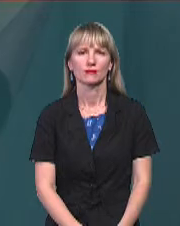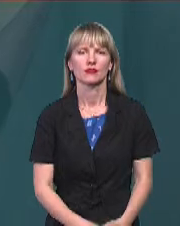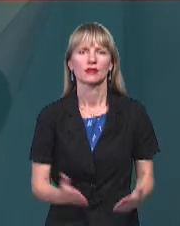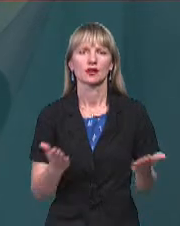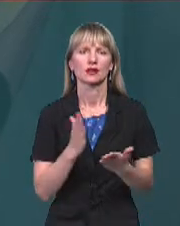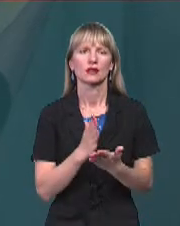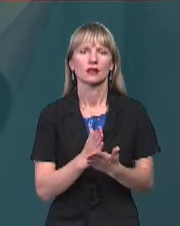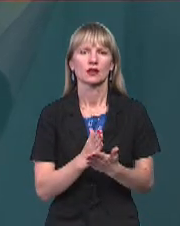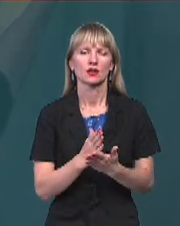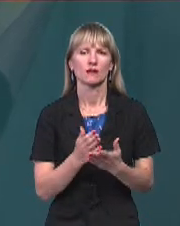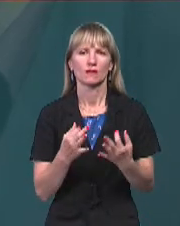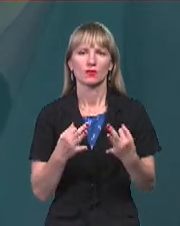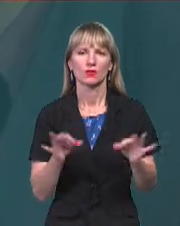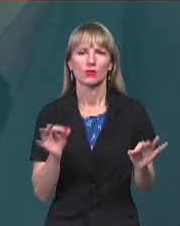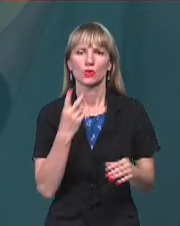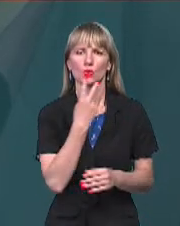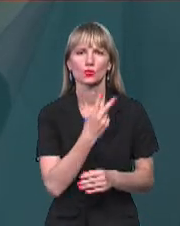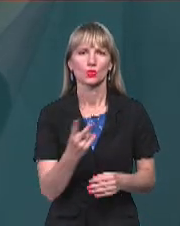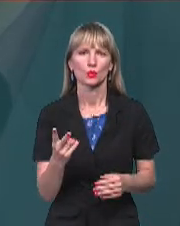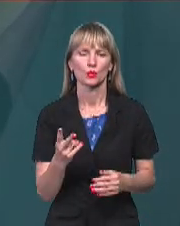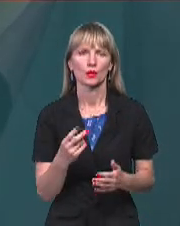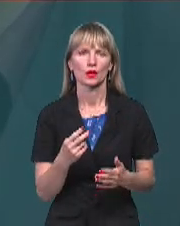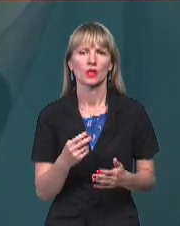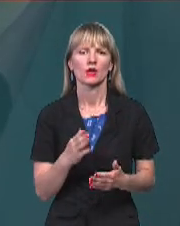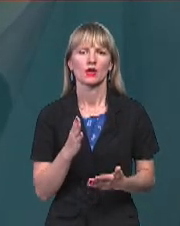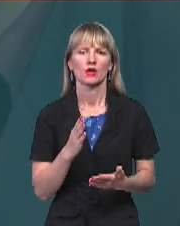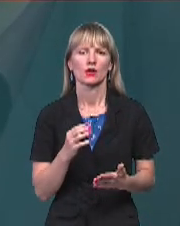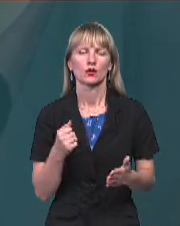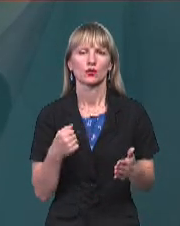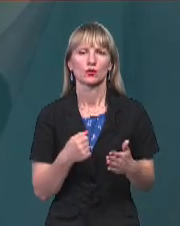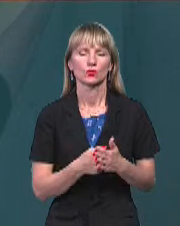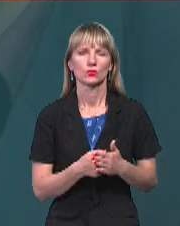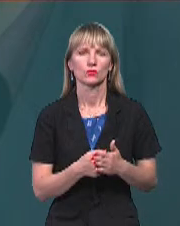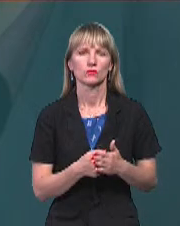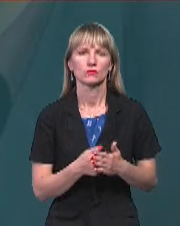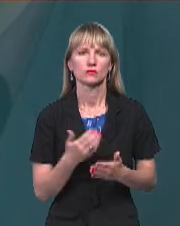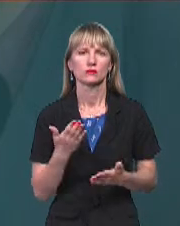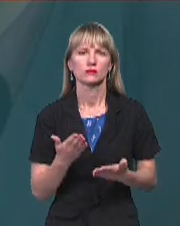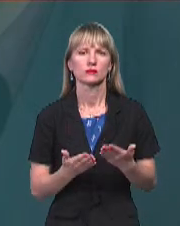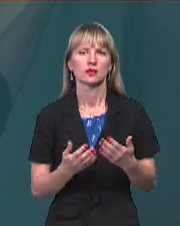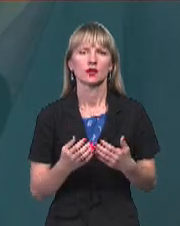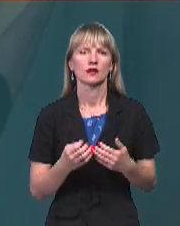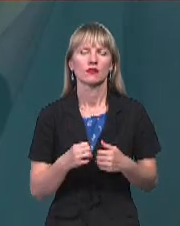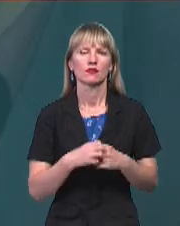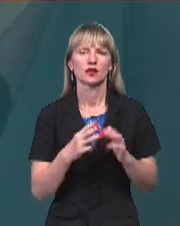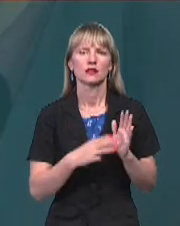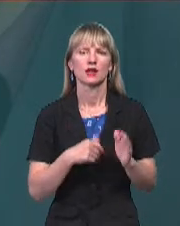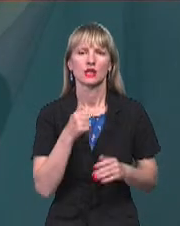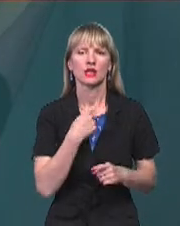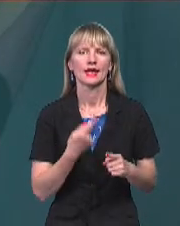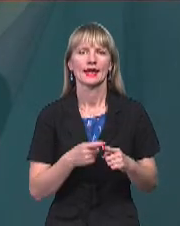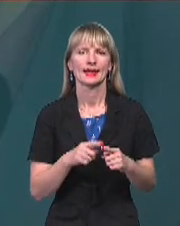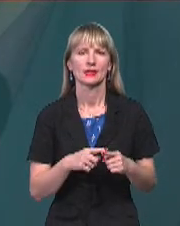яка є в загальному доступі до, здається, навіть, мабуть, весь 2018 рік, ці ділянки